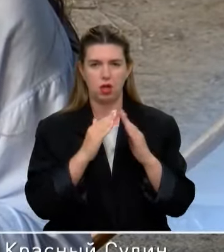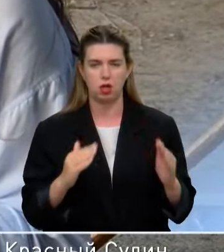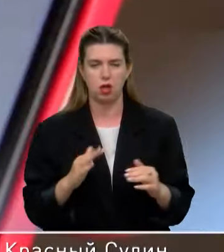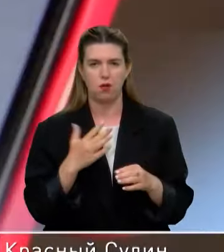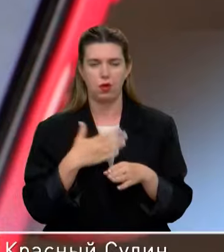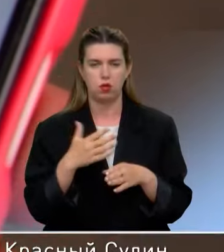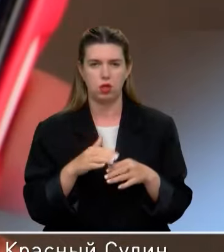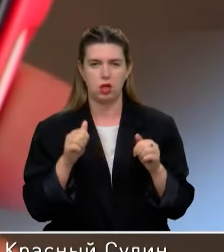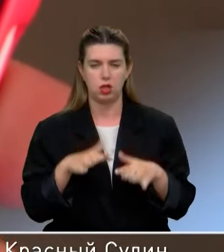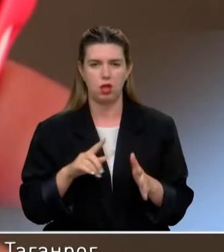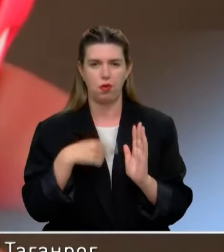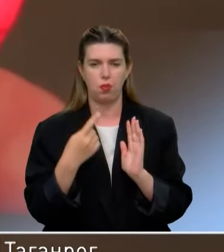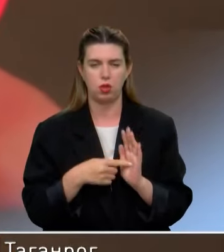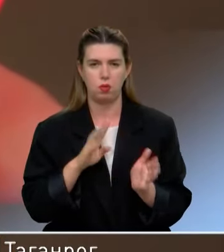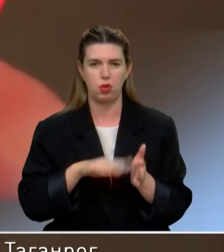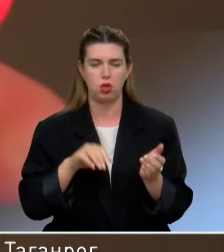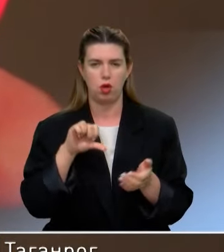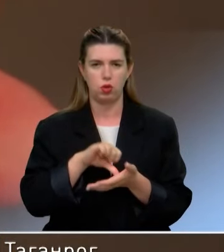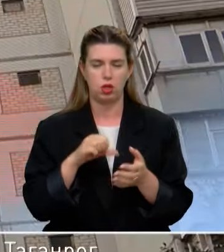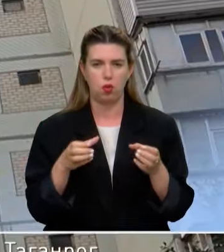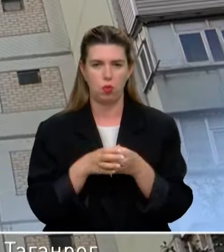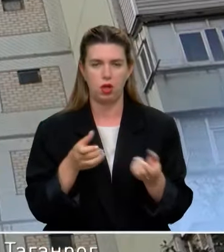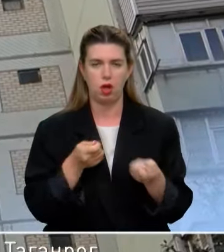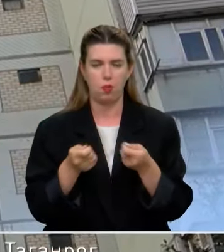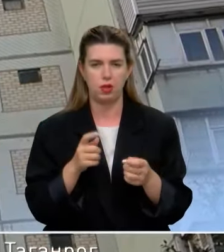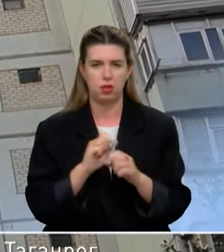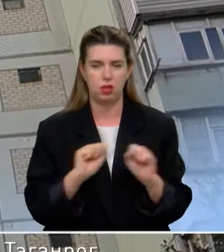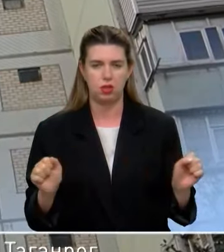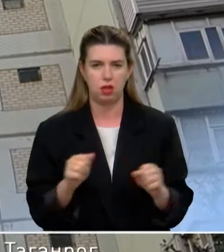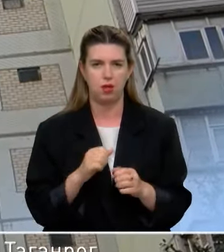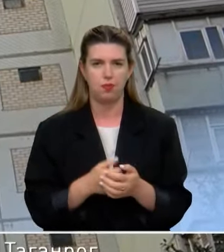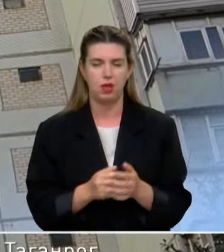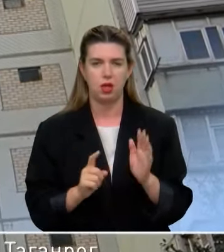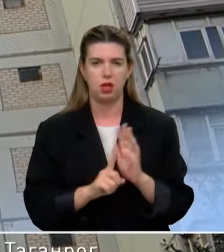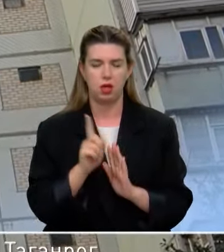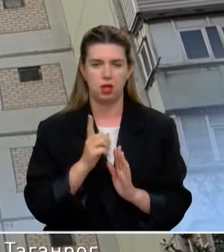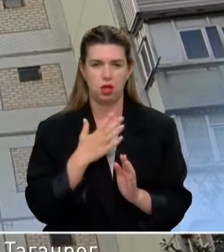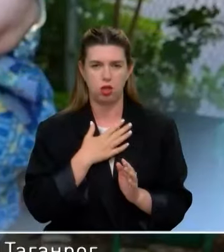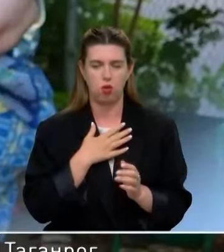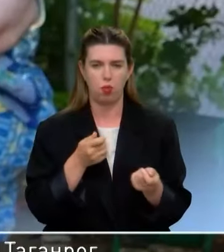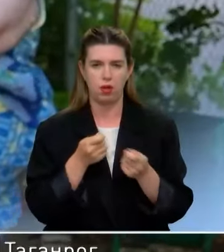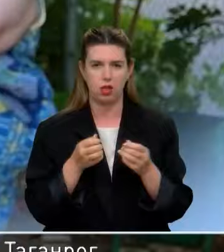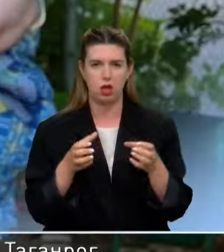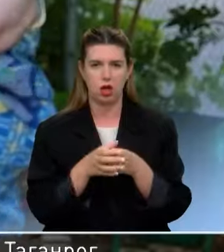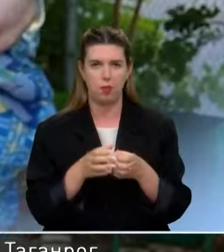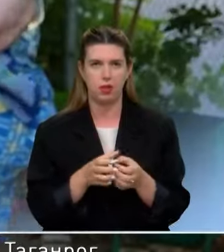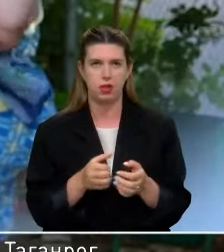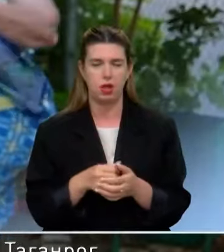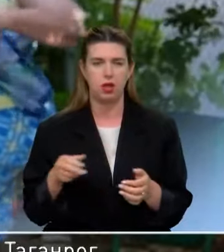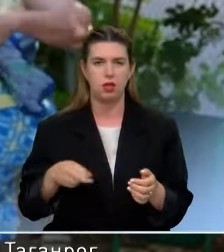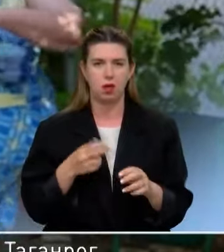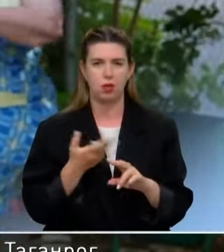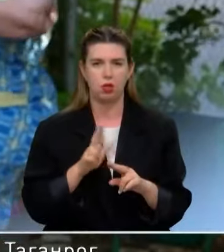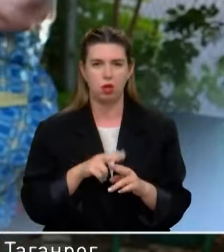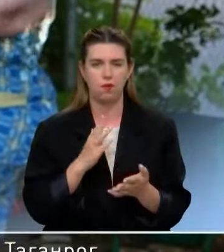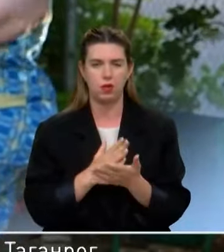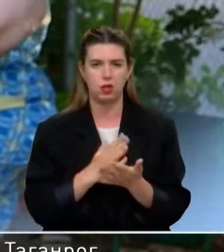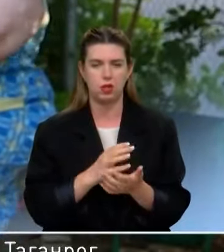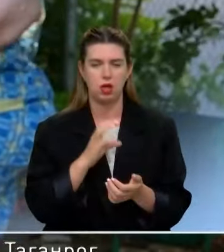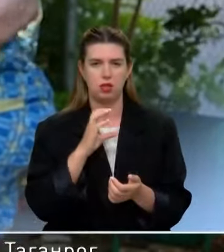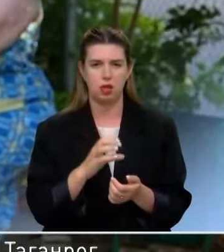рассрочку но решить этот вопрос без участия управляющей компании нельзя наша управляйка директором который является